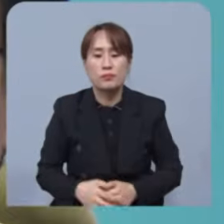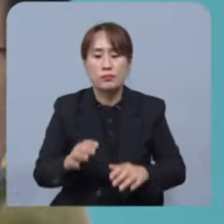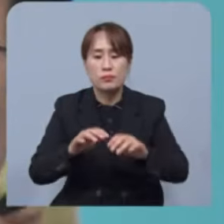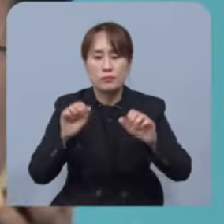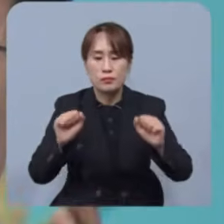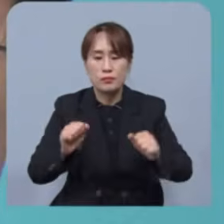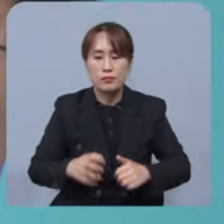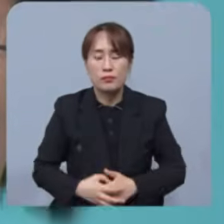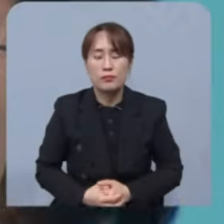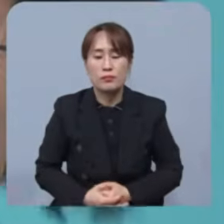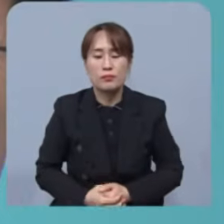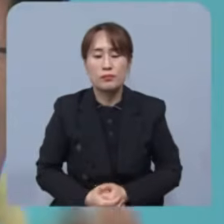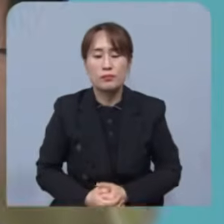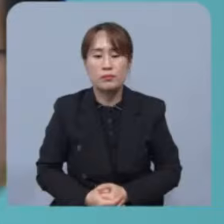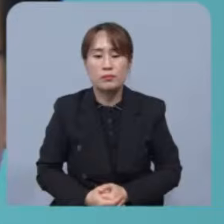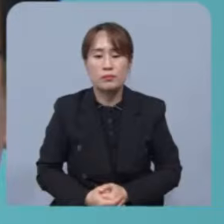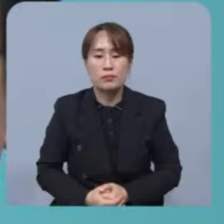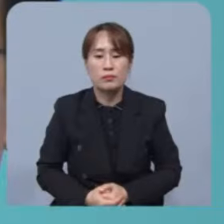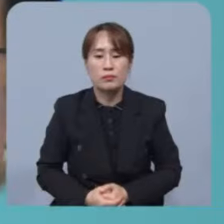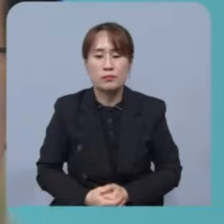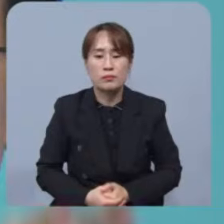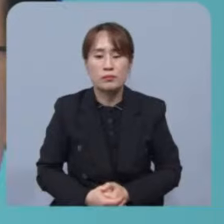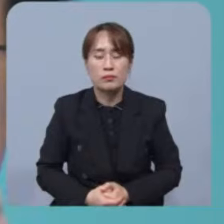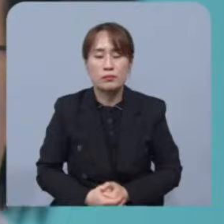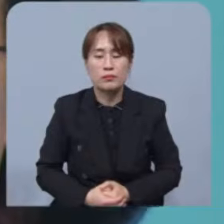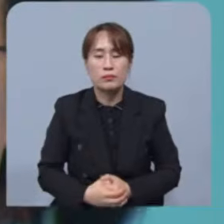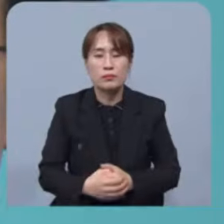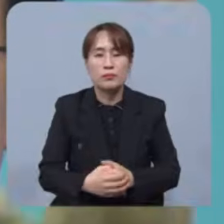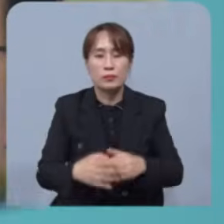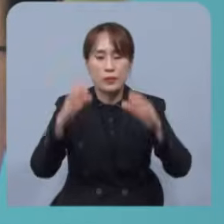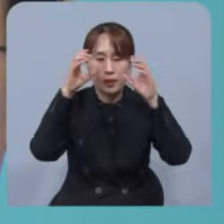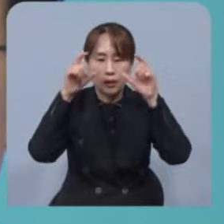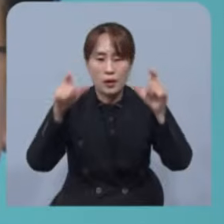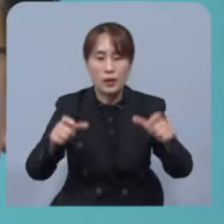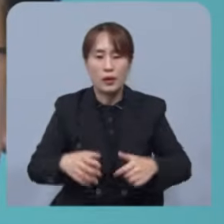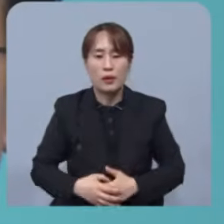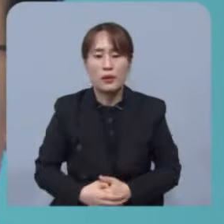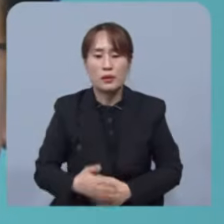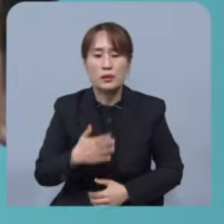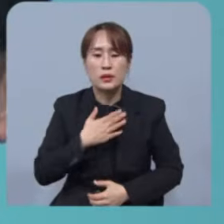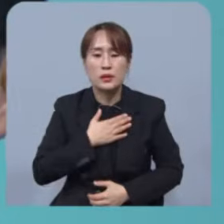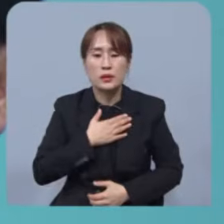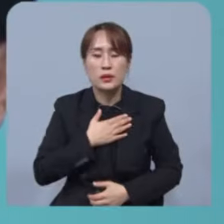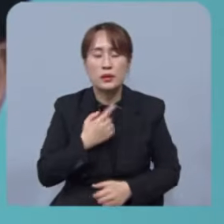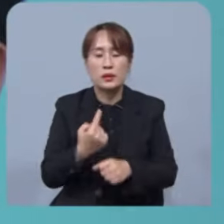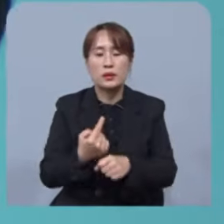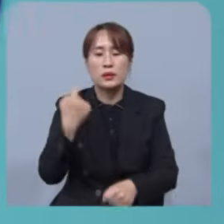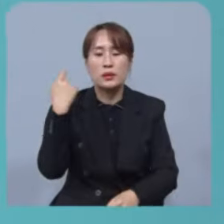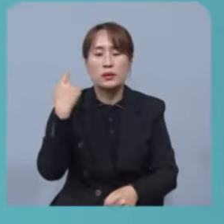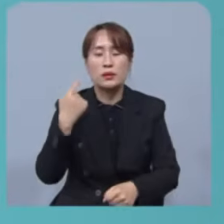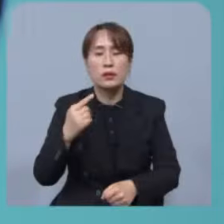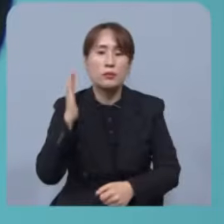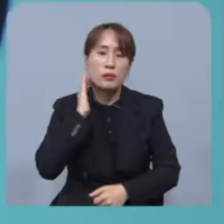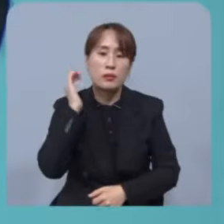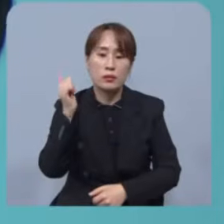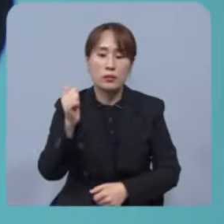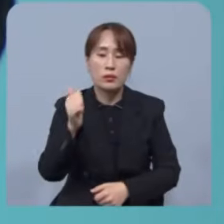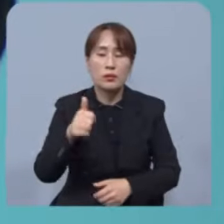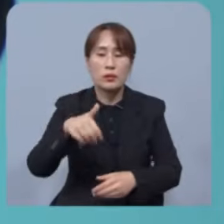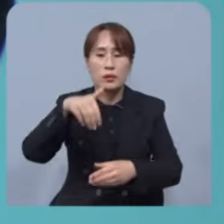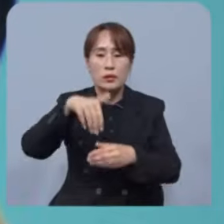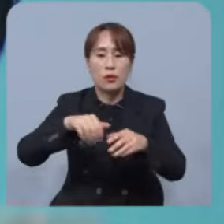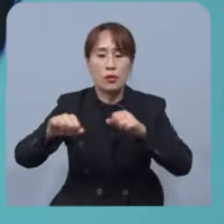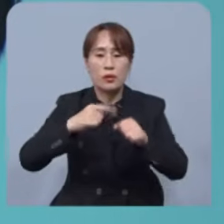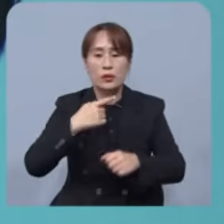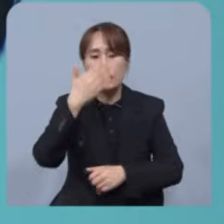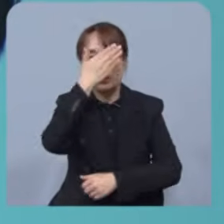안녕. 네, 생략하고 안경을 거두절미하고. 네. 네, 저는 작년에 대통령님